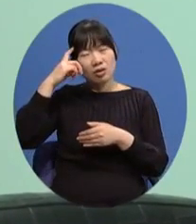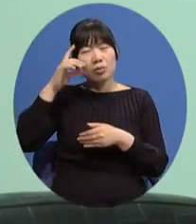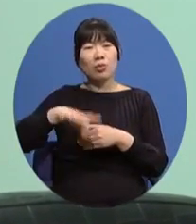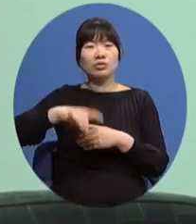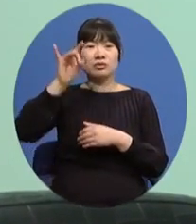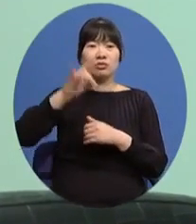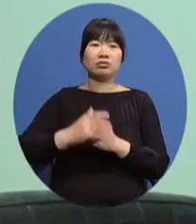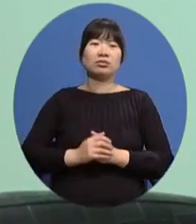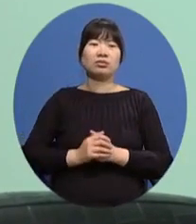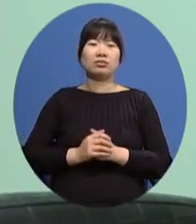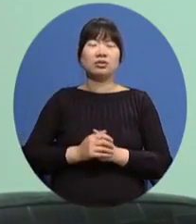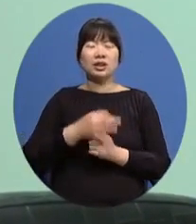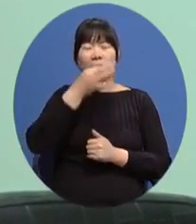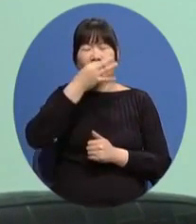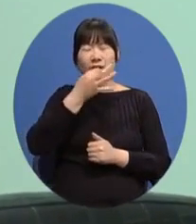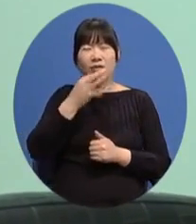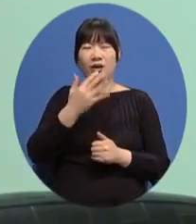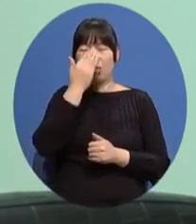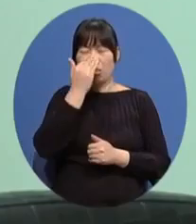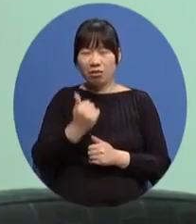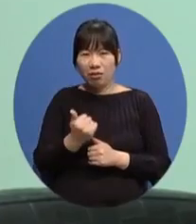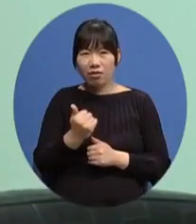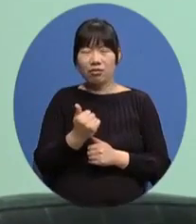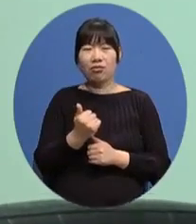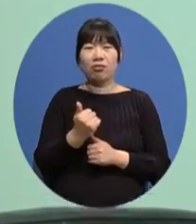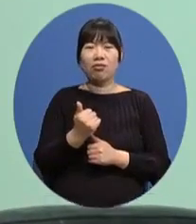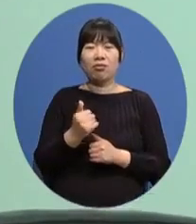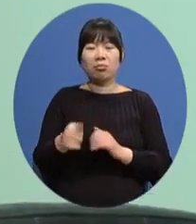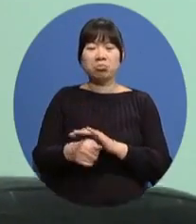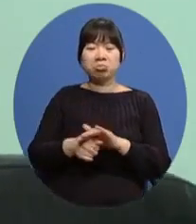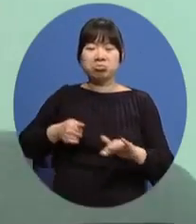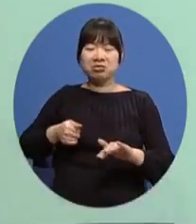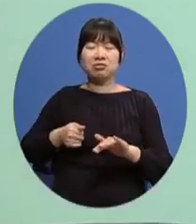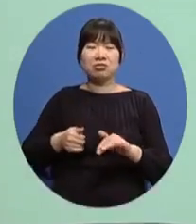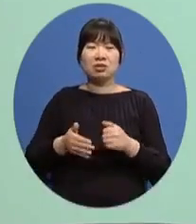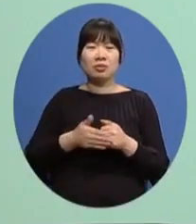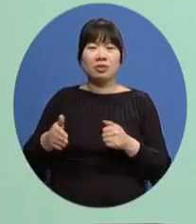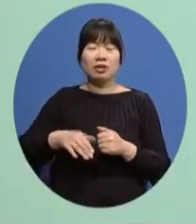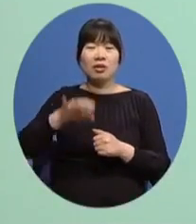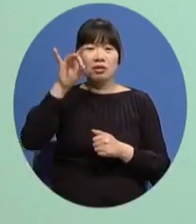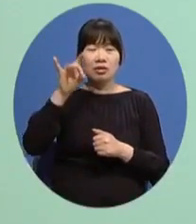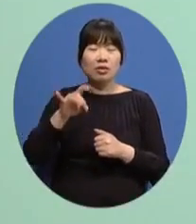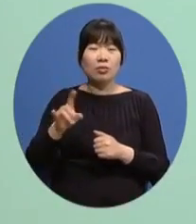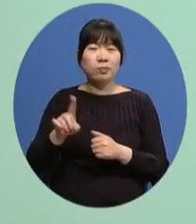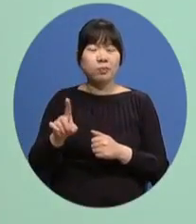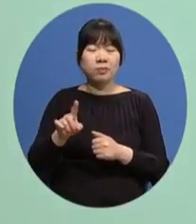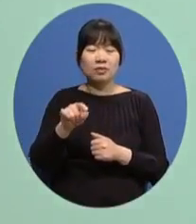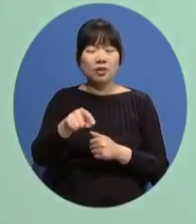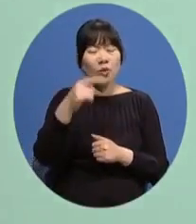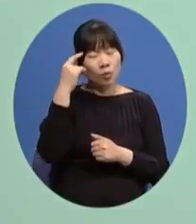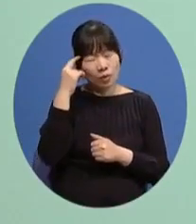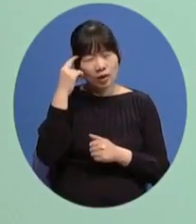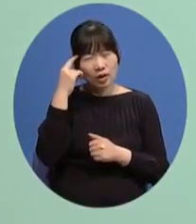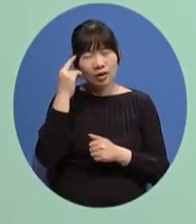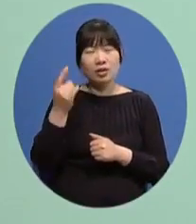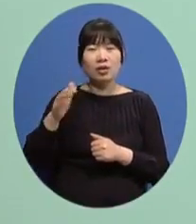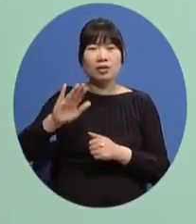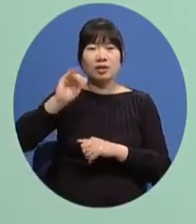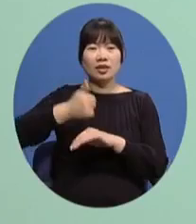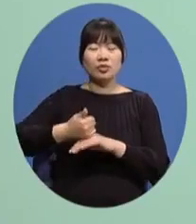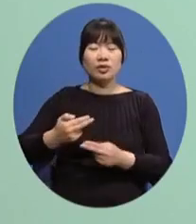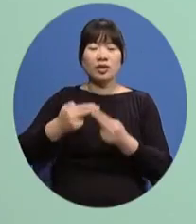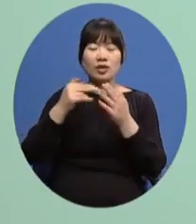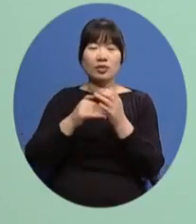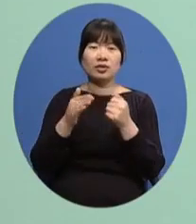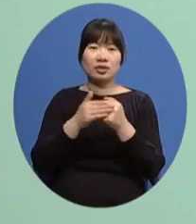먼저 힘들다 재미없다 이런 식으로 뒤로 빼니까 처음에는 제가 왜 그러지 했는데 나중에 그게